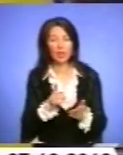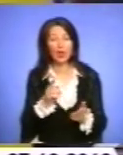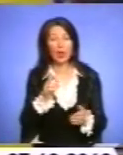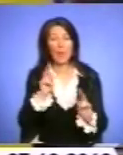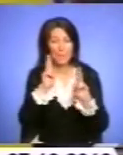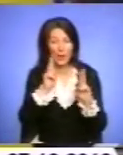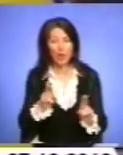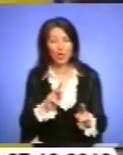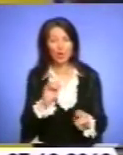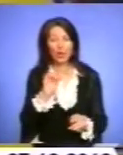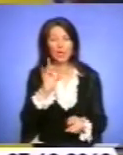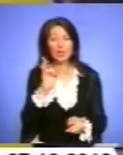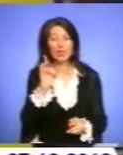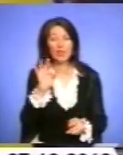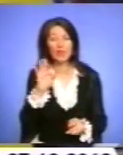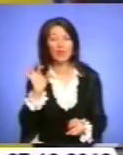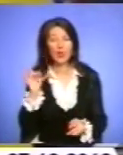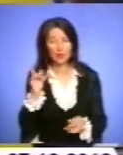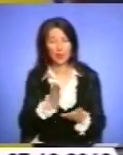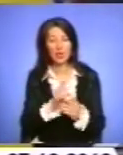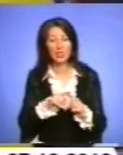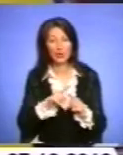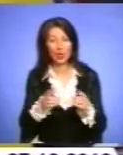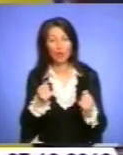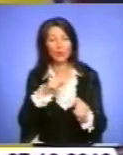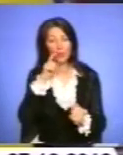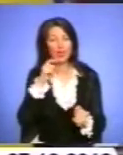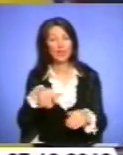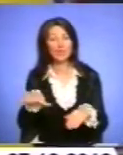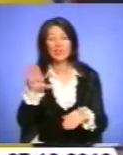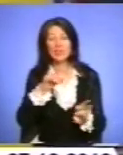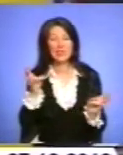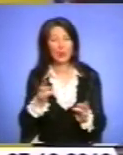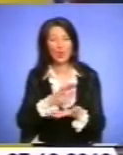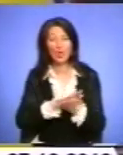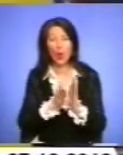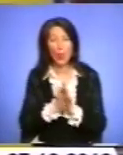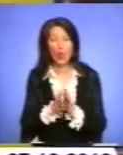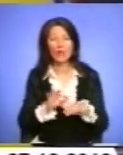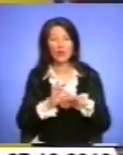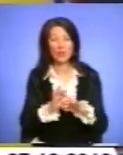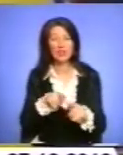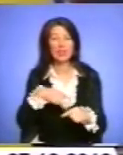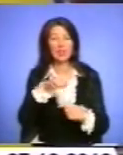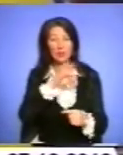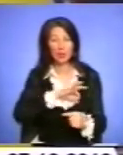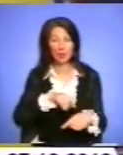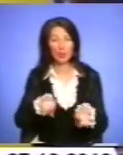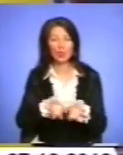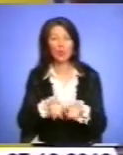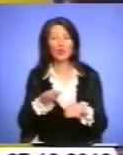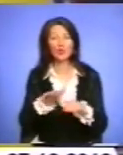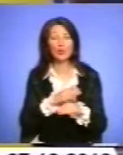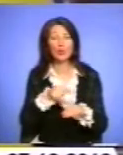має швидко отримати в Україні абсолютно всі необхідні для нього умови ведення бізнесу, а також